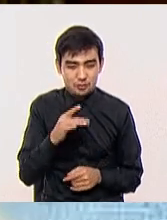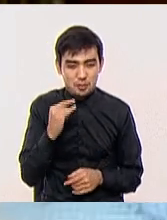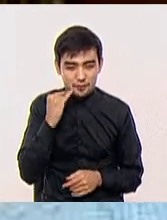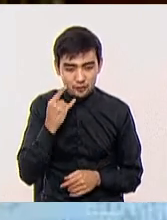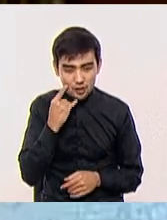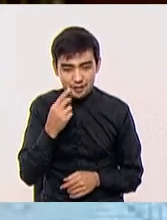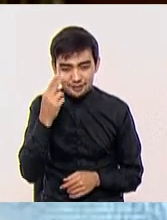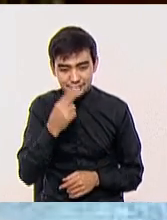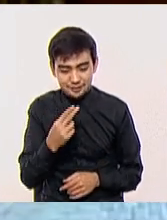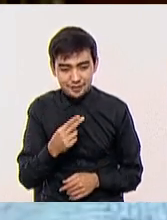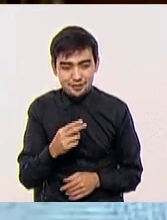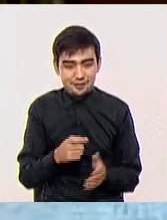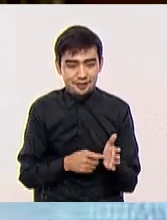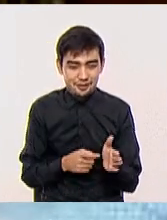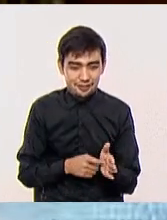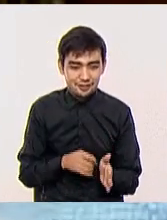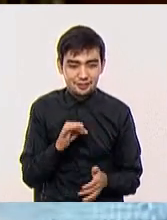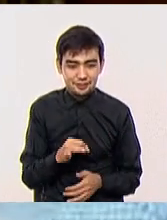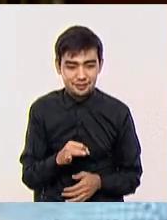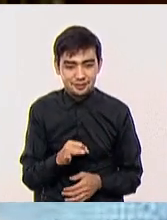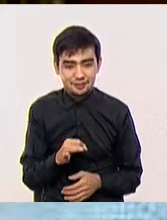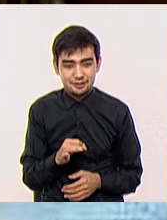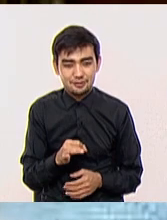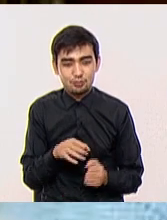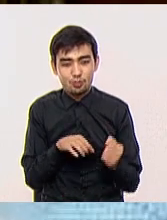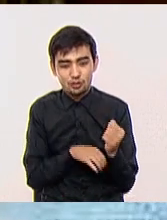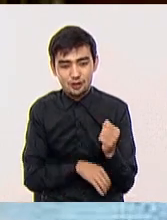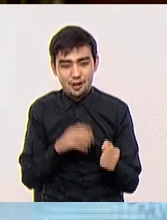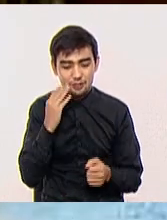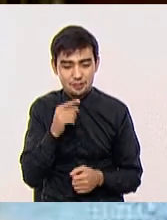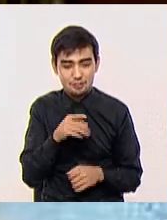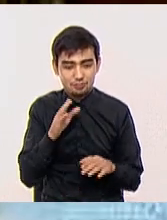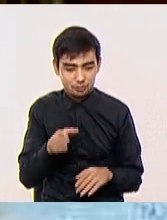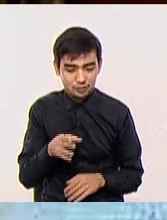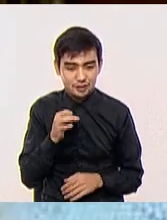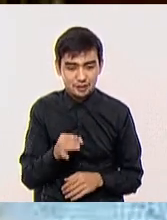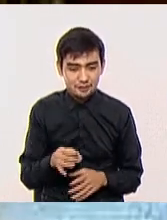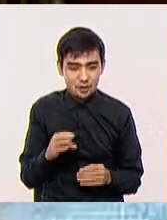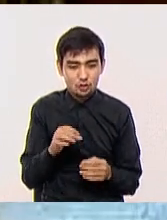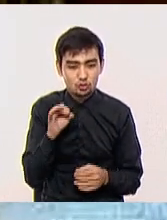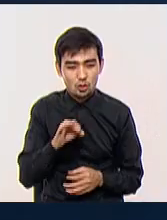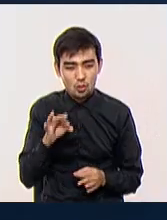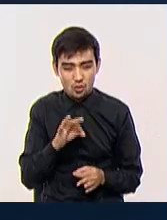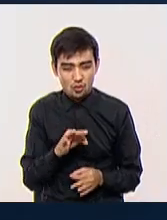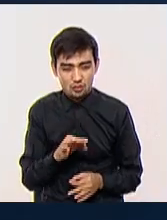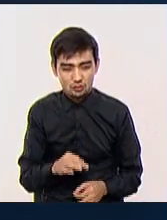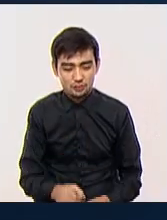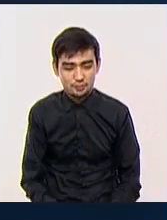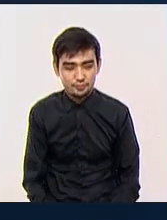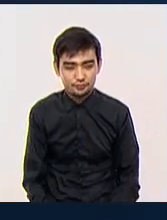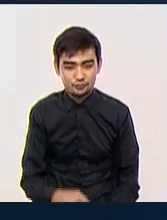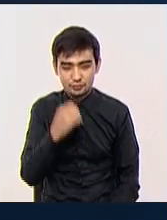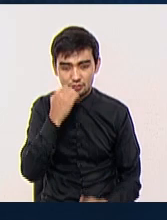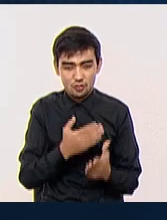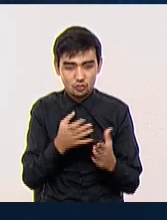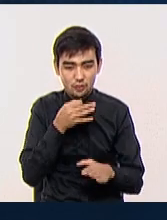Павлодар, Нур-Султан, Караганда, и завершение будет в Алматы, в Институте истории и этнологии. Спасибо вам